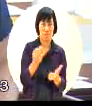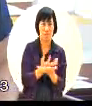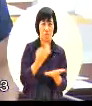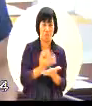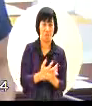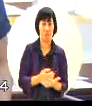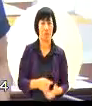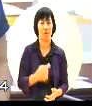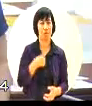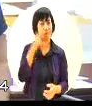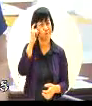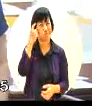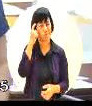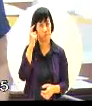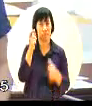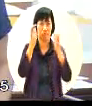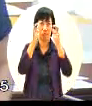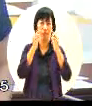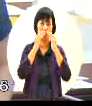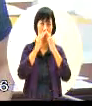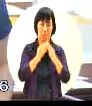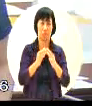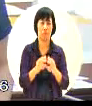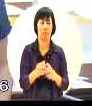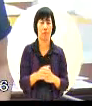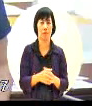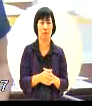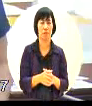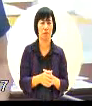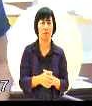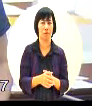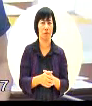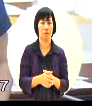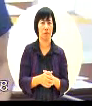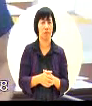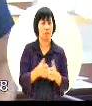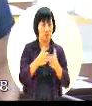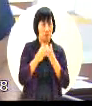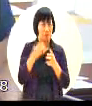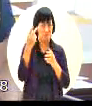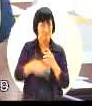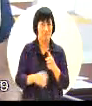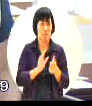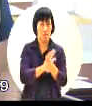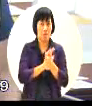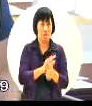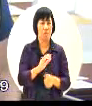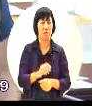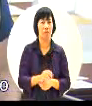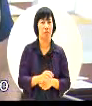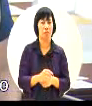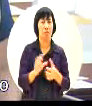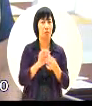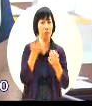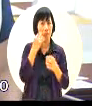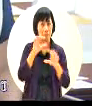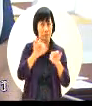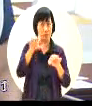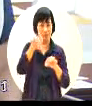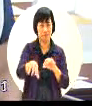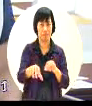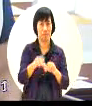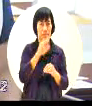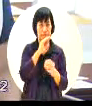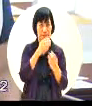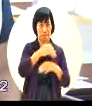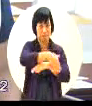工商、咱高雄、高雄市遮吼，咱立委遮侪熟吼，一定爱搁遐做草顿来，因为伫咱地方来讲，尤其县市合并了，